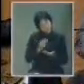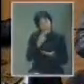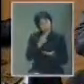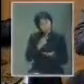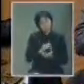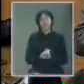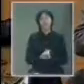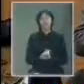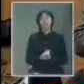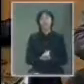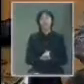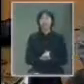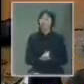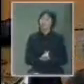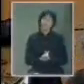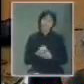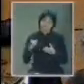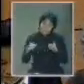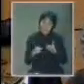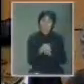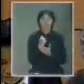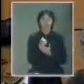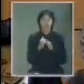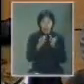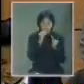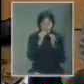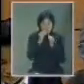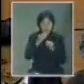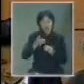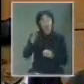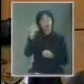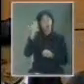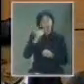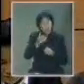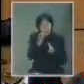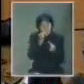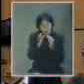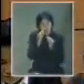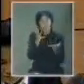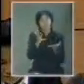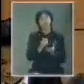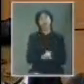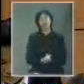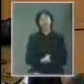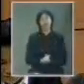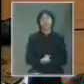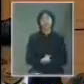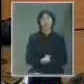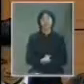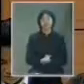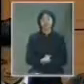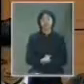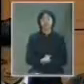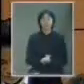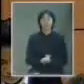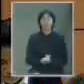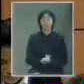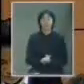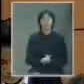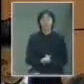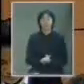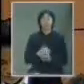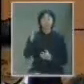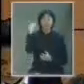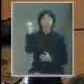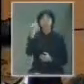ผมนี่รู้ช้ามากครับทีแรกยังเข้าใจว่าลูกชายท่านไม่ไปครับตอนที่ปลายท่านสมัครนะ